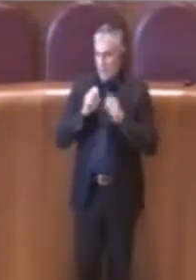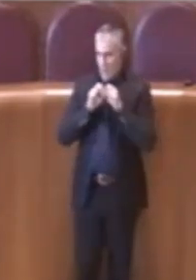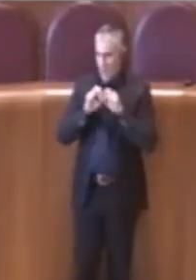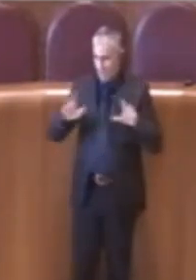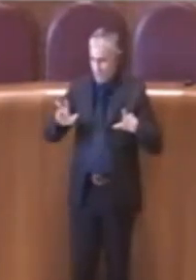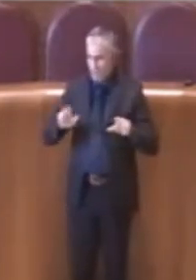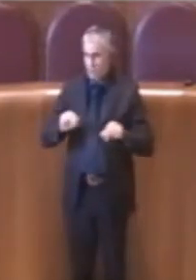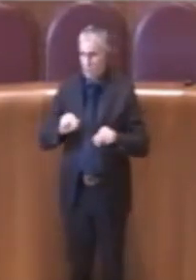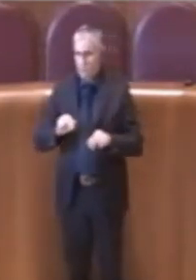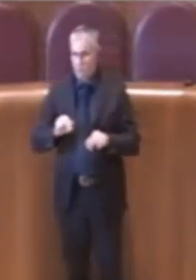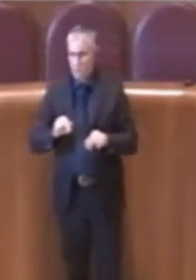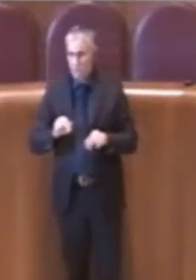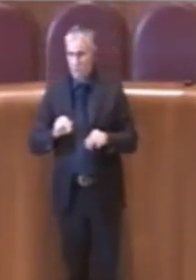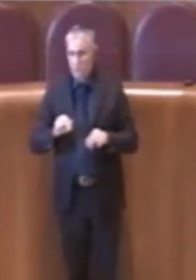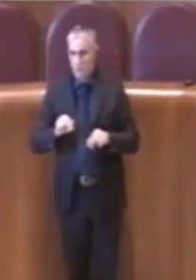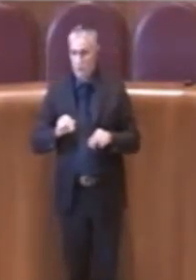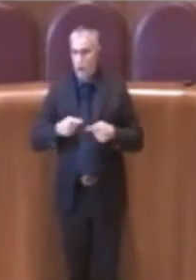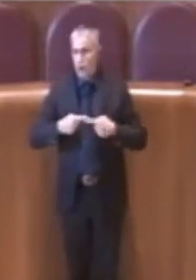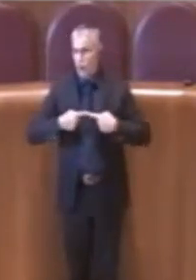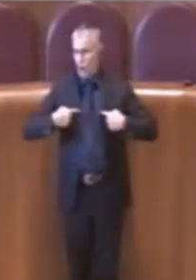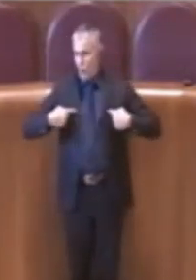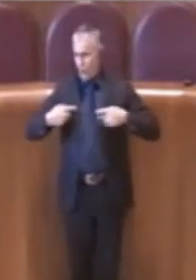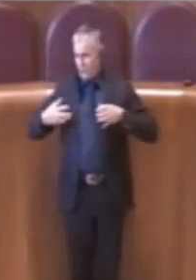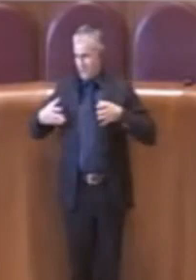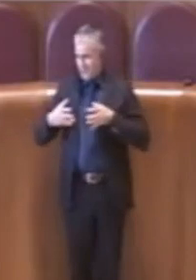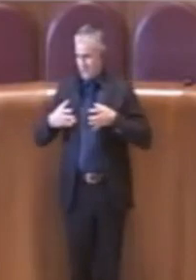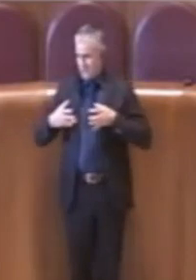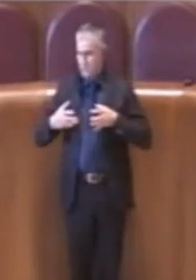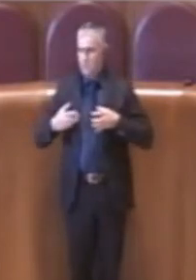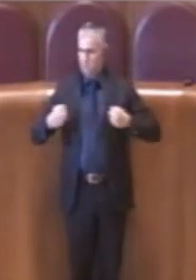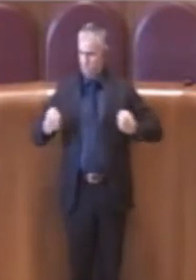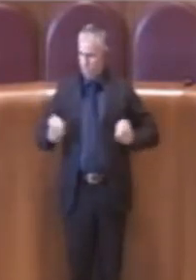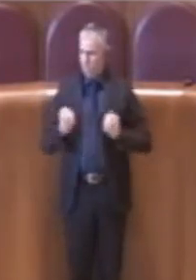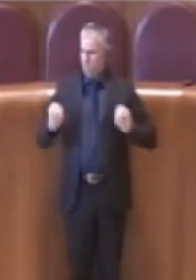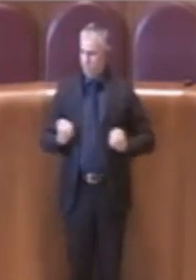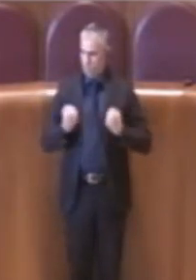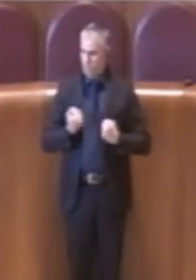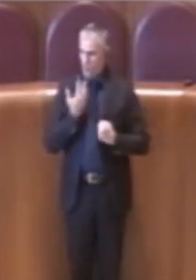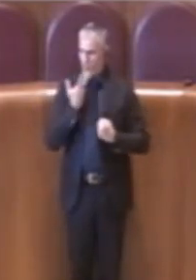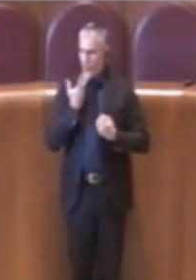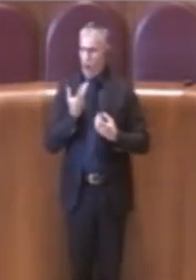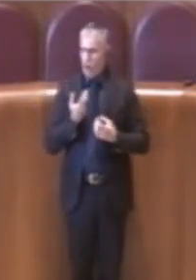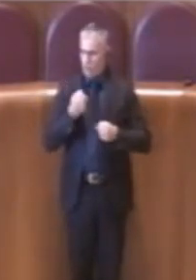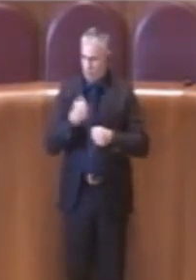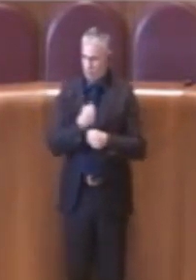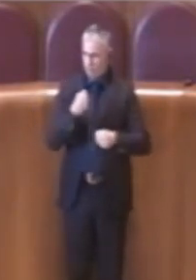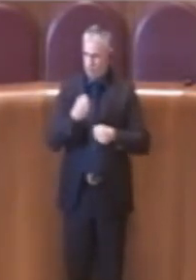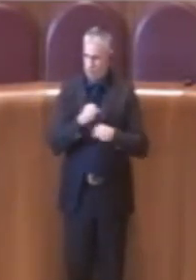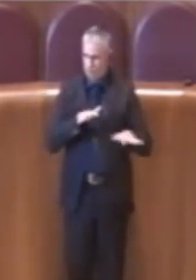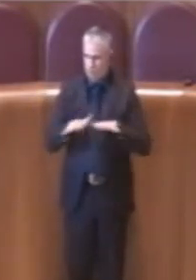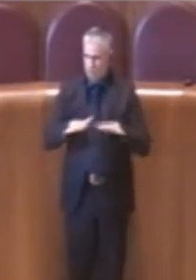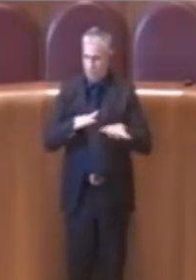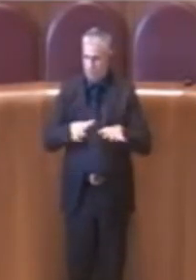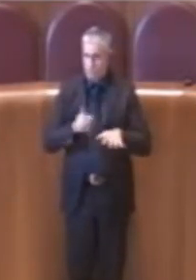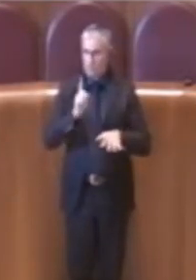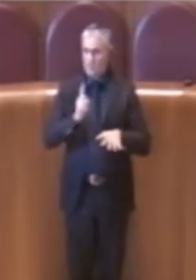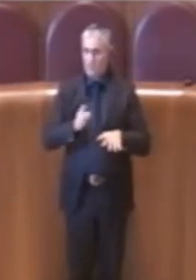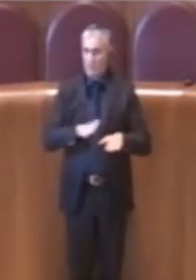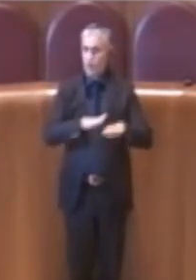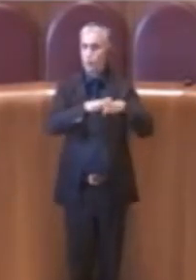che noi ci stiamo adoperando per mettere in campo delle azioni che tutelino